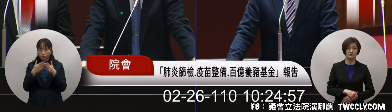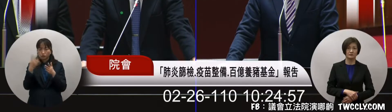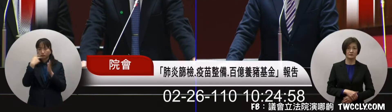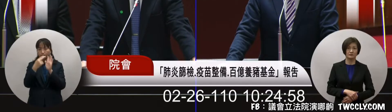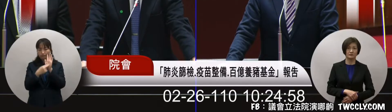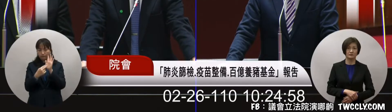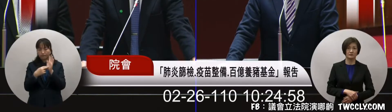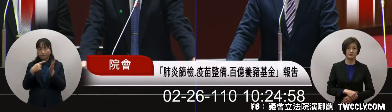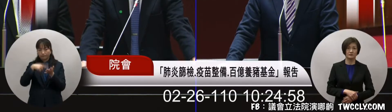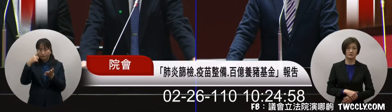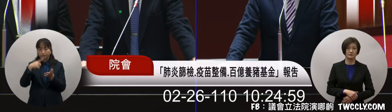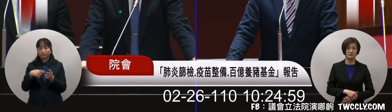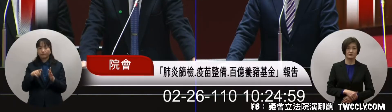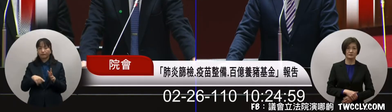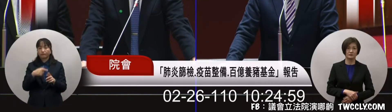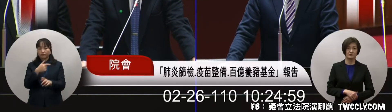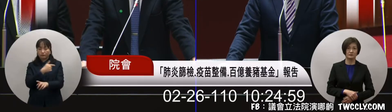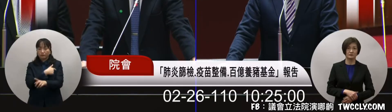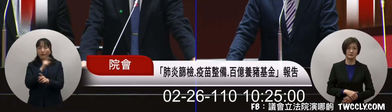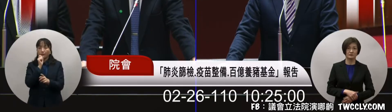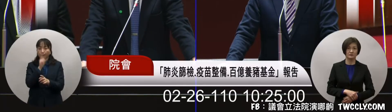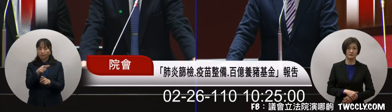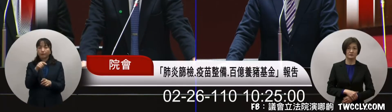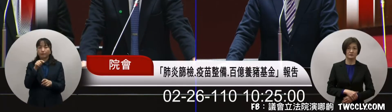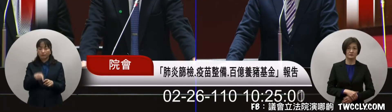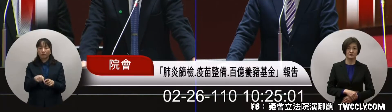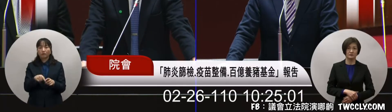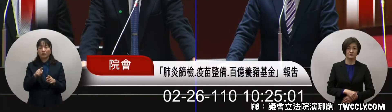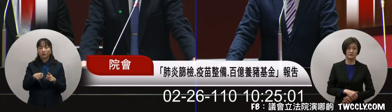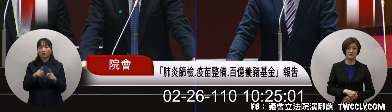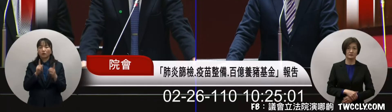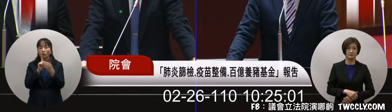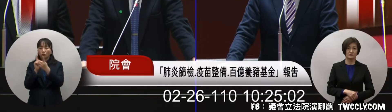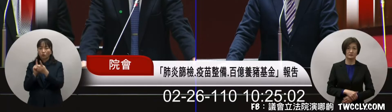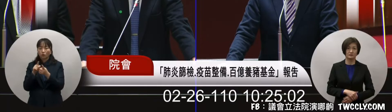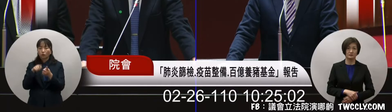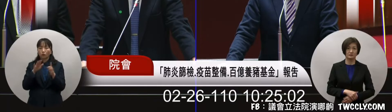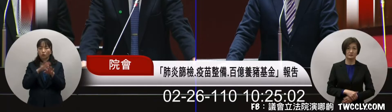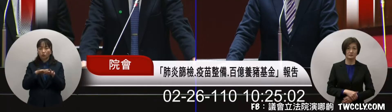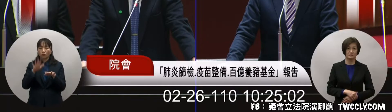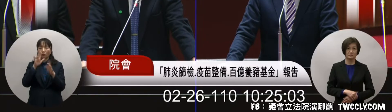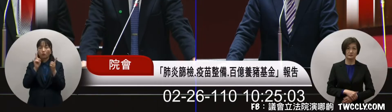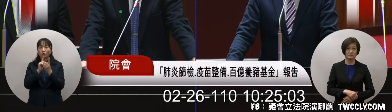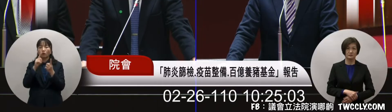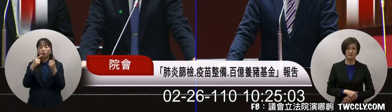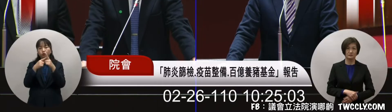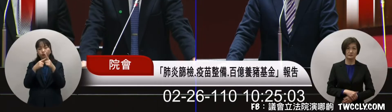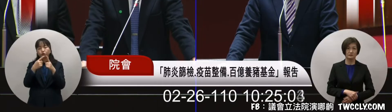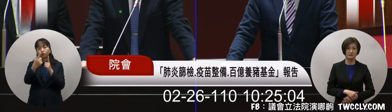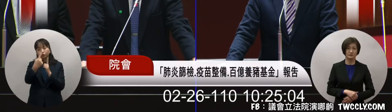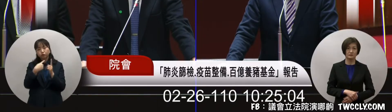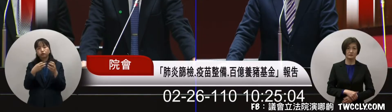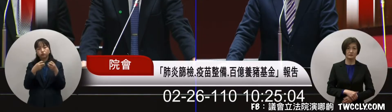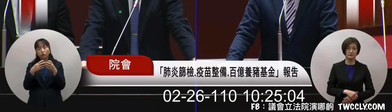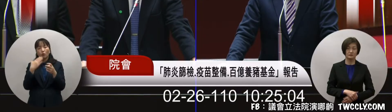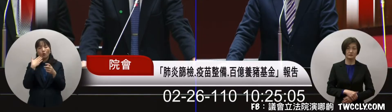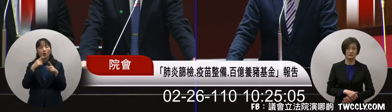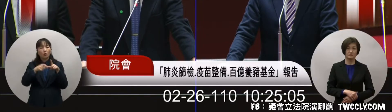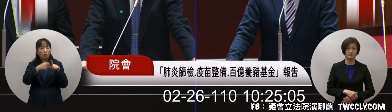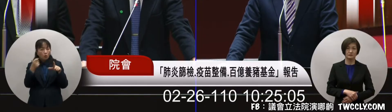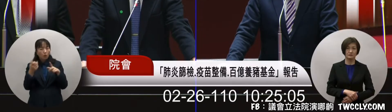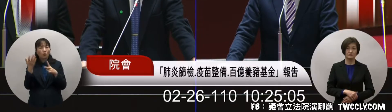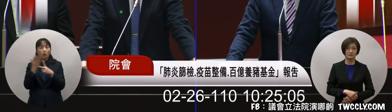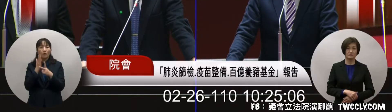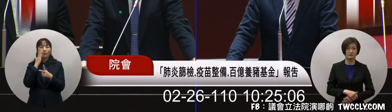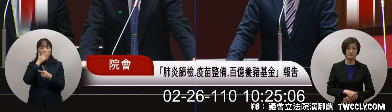次疫苗的采购，那当然中间一定会有相关的人来谈，不管是公开或